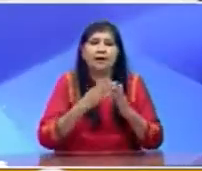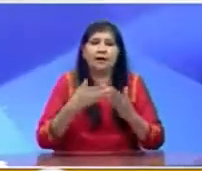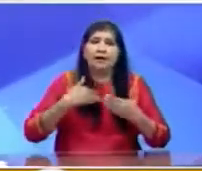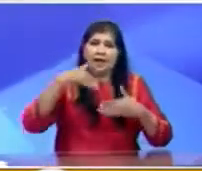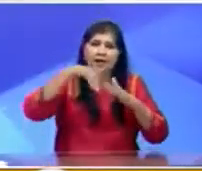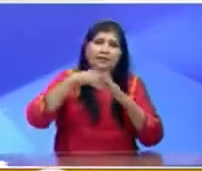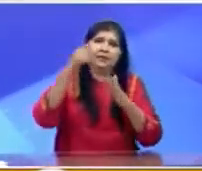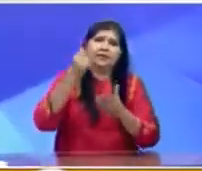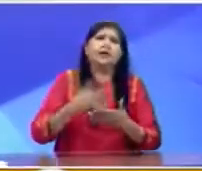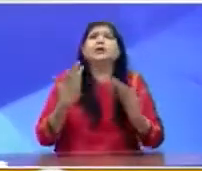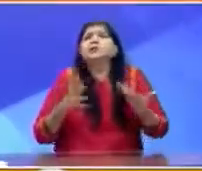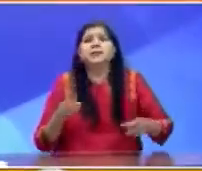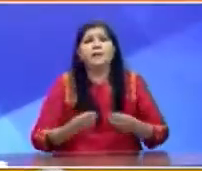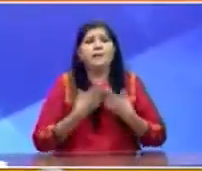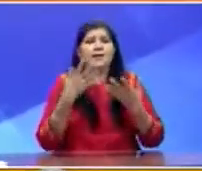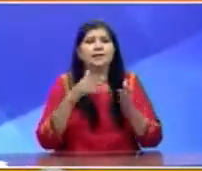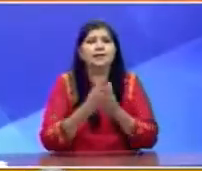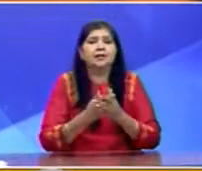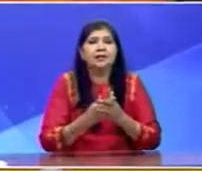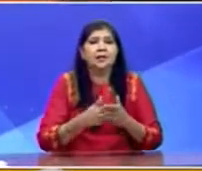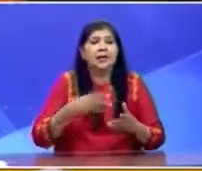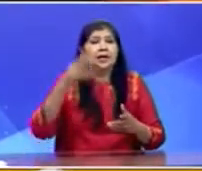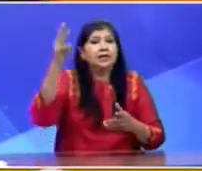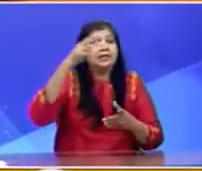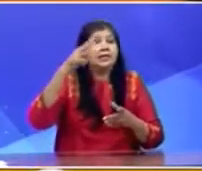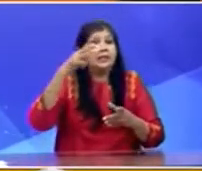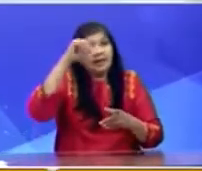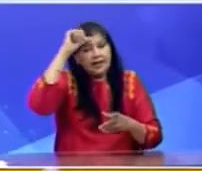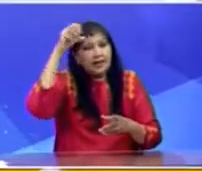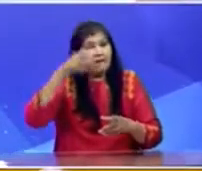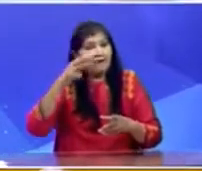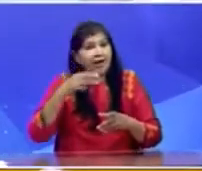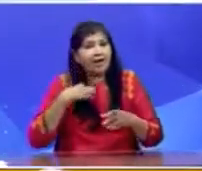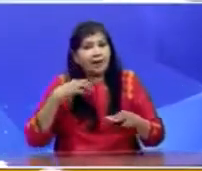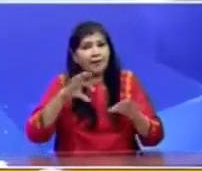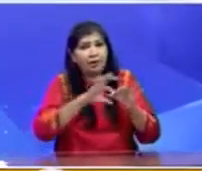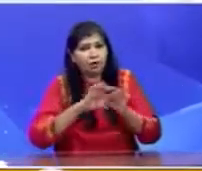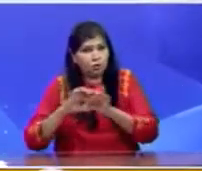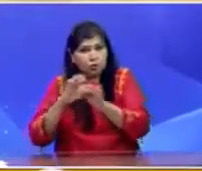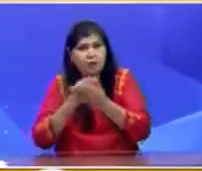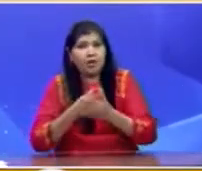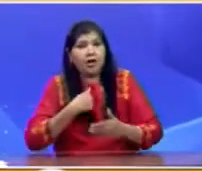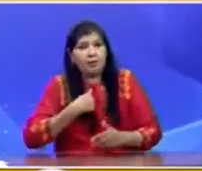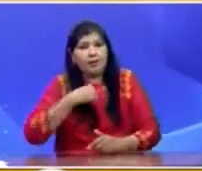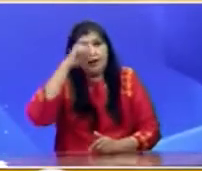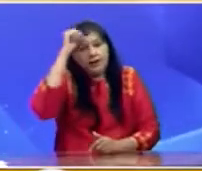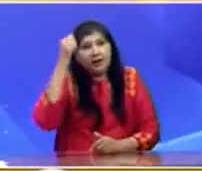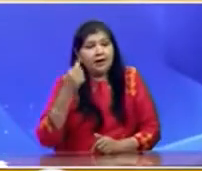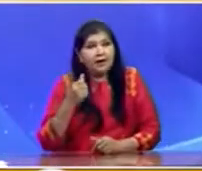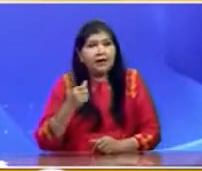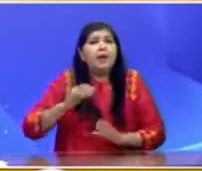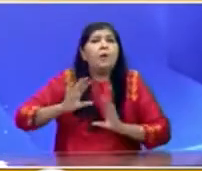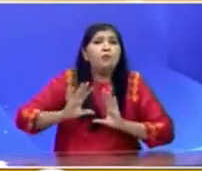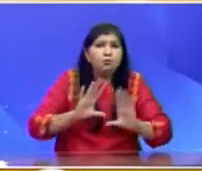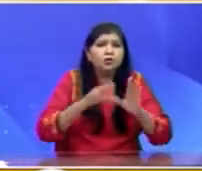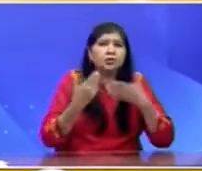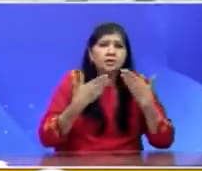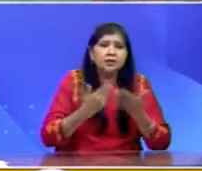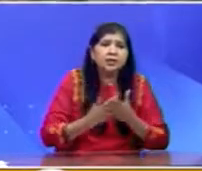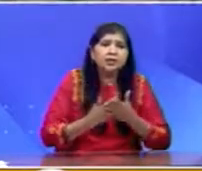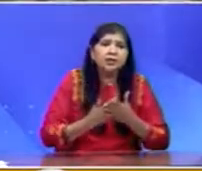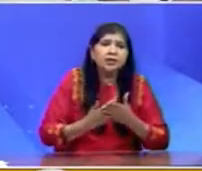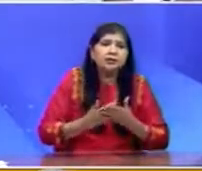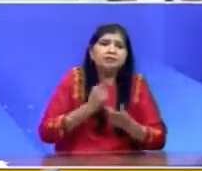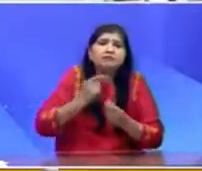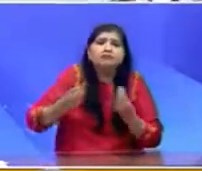लगाएं। तिरंगा हमें जोड़ता है, हमें देश के लिए कुछ करने के लिए प्रेरित करता है। मेरा